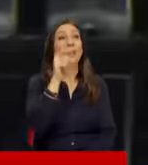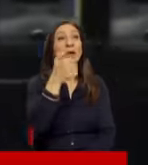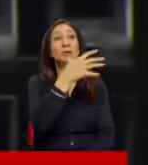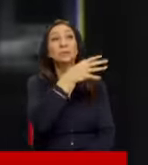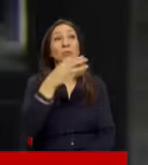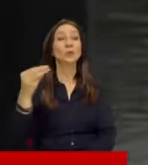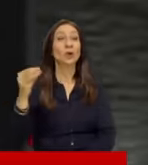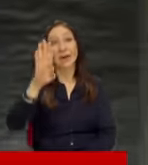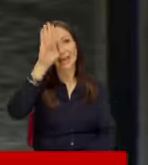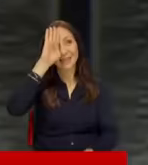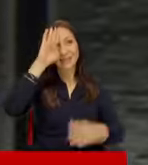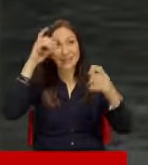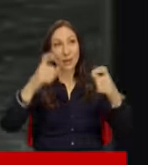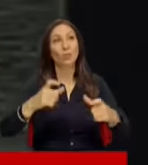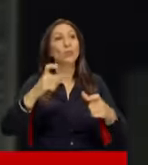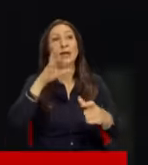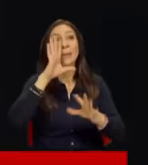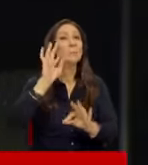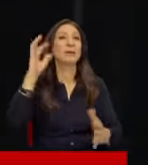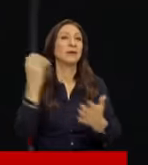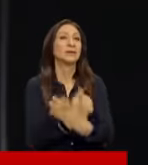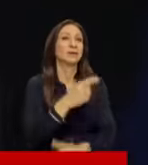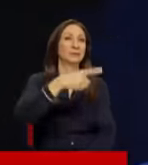16 milyon İstanbullu kazandı.